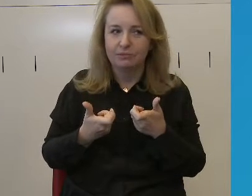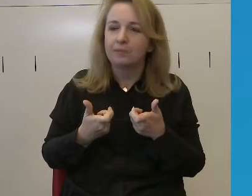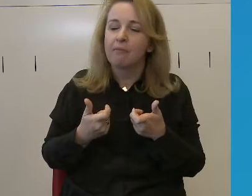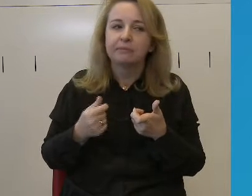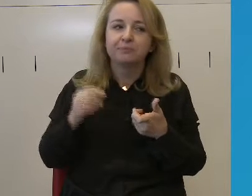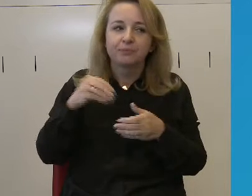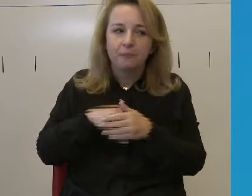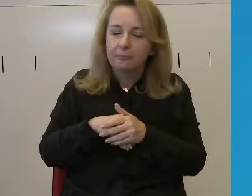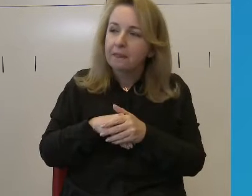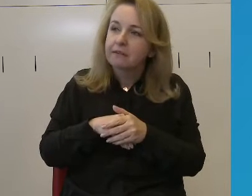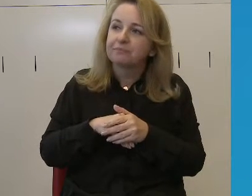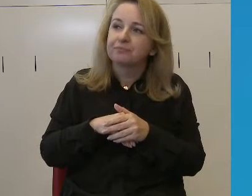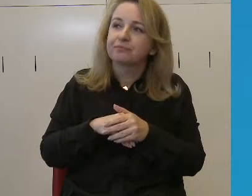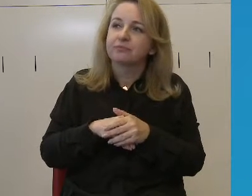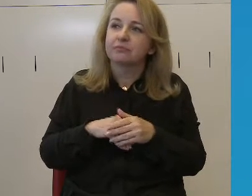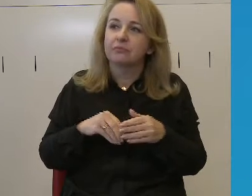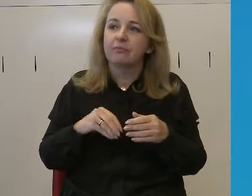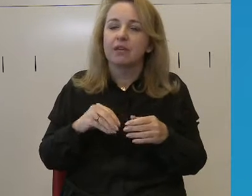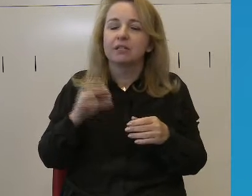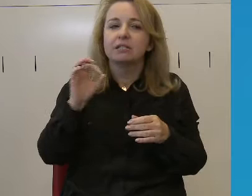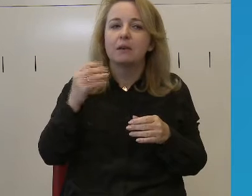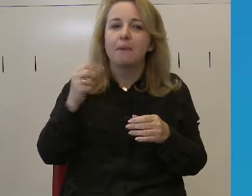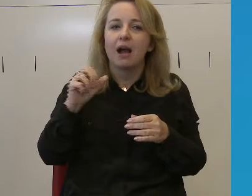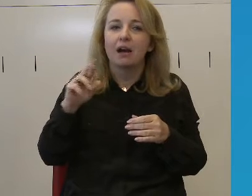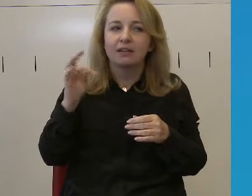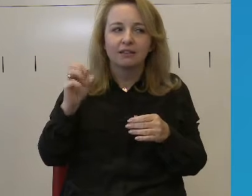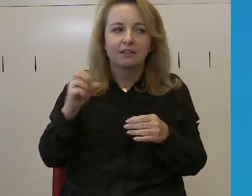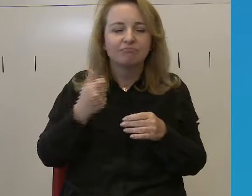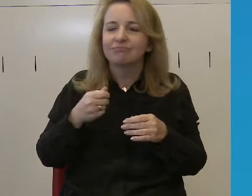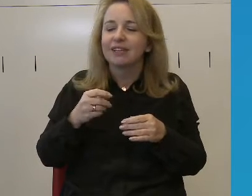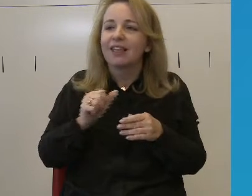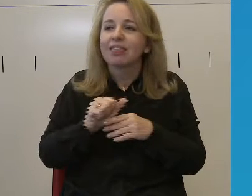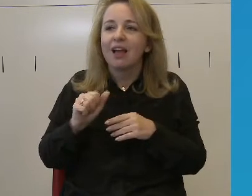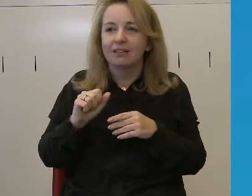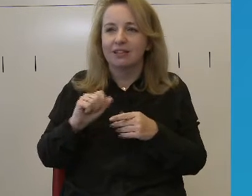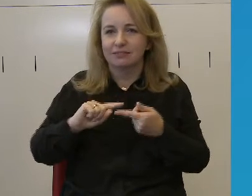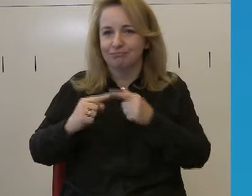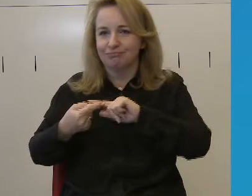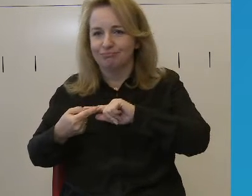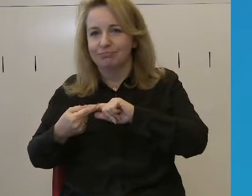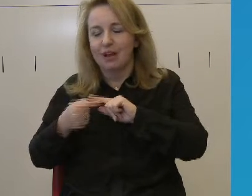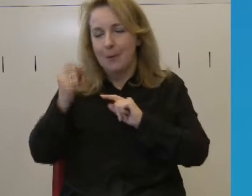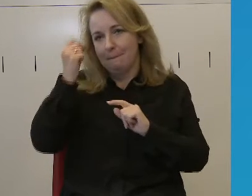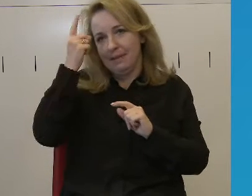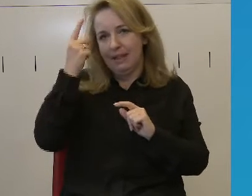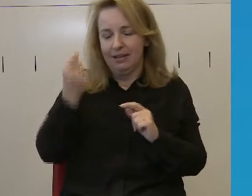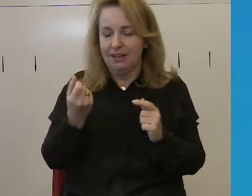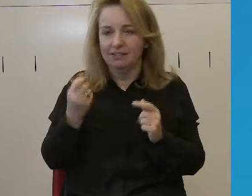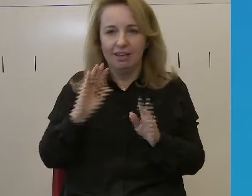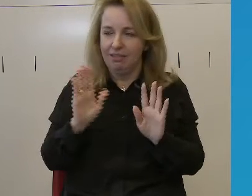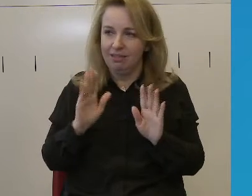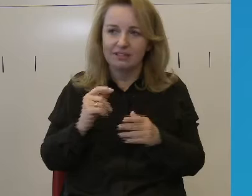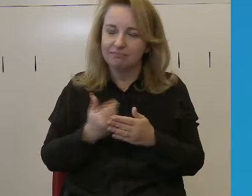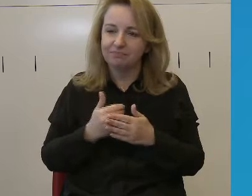Proszę zwrócić uwagę, że smart nie zawsze oznacza inteligentny, tak? Smart environment, smart